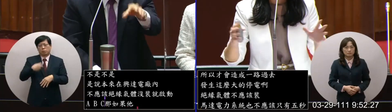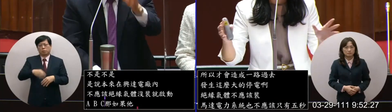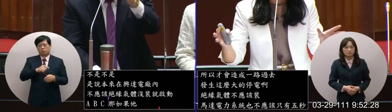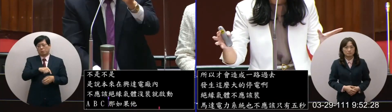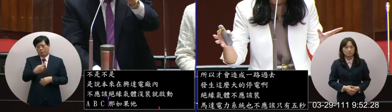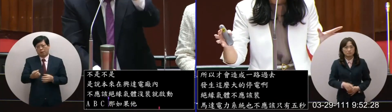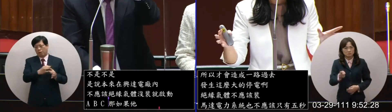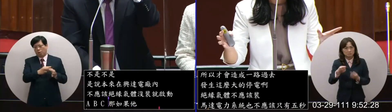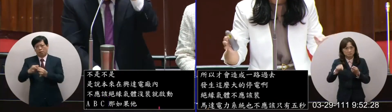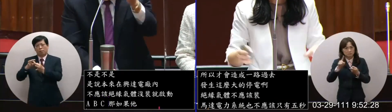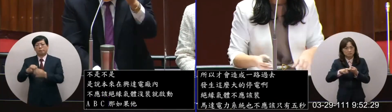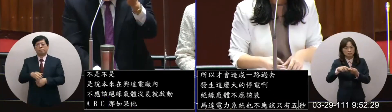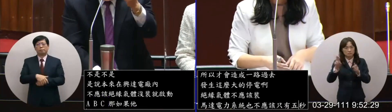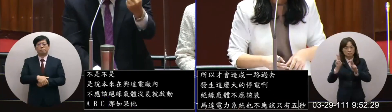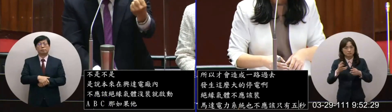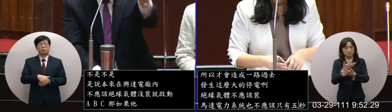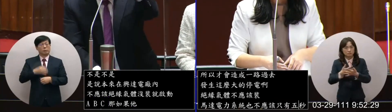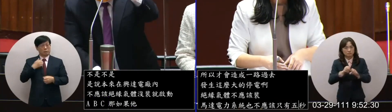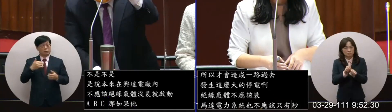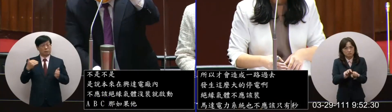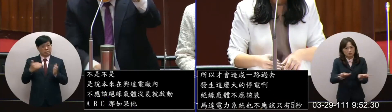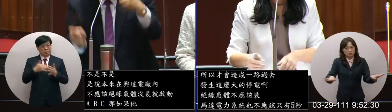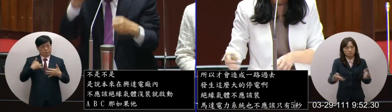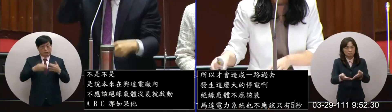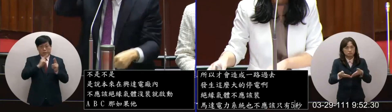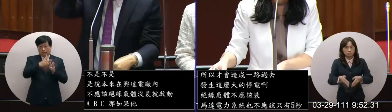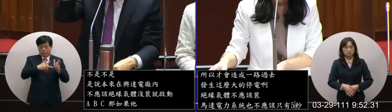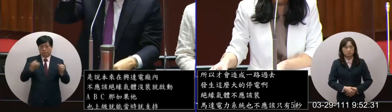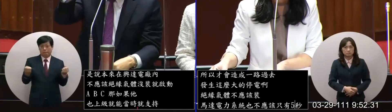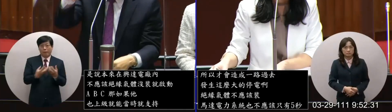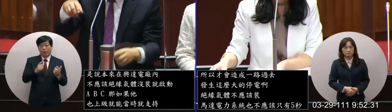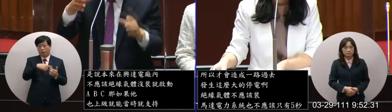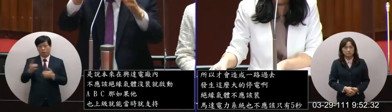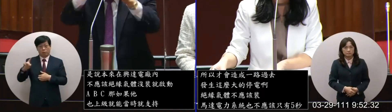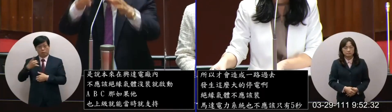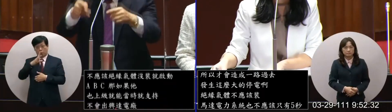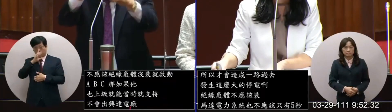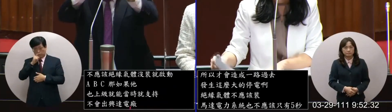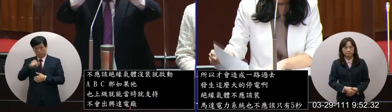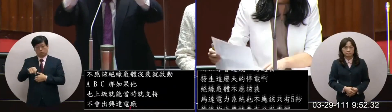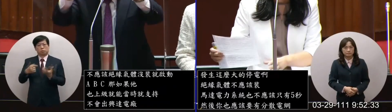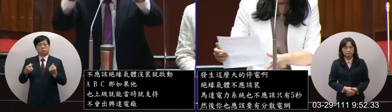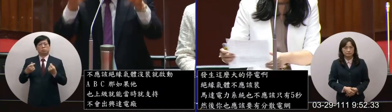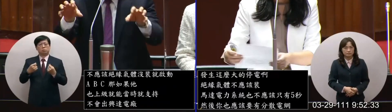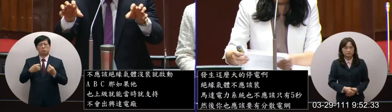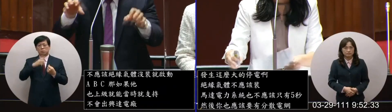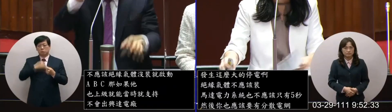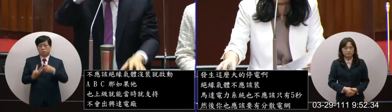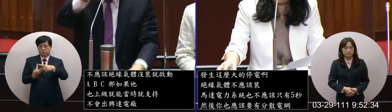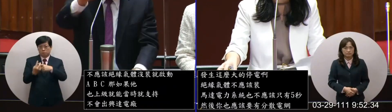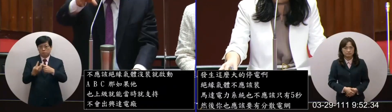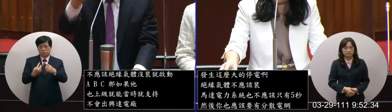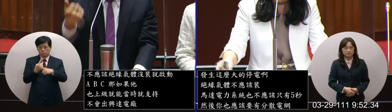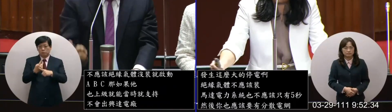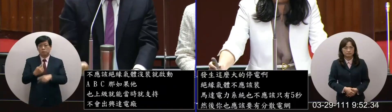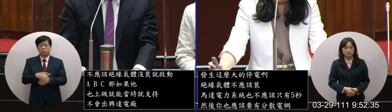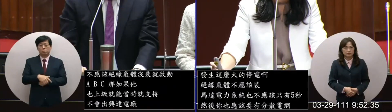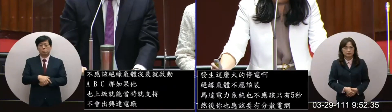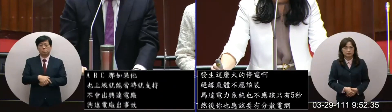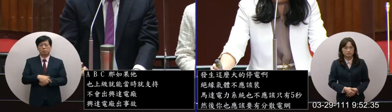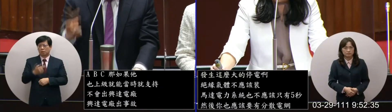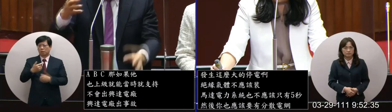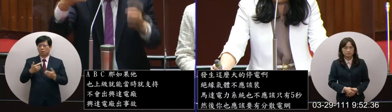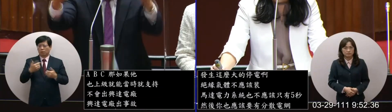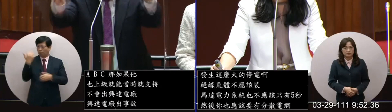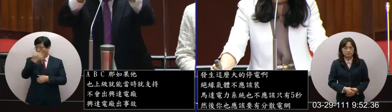厂。然后你也应该要有分散电网。 新达电厂出事故了，到了隆起，隆起应该是四分之一就很